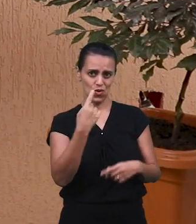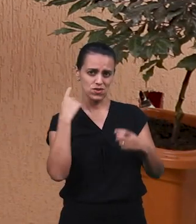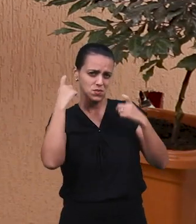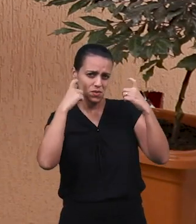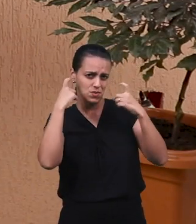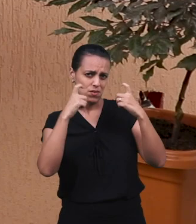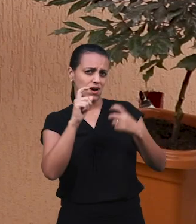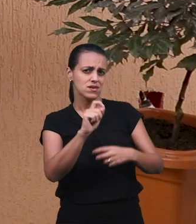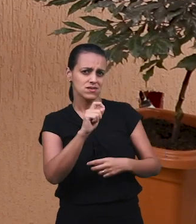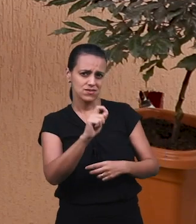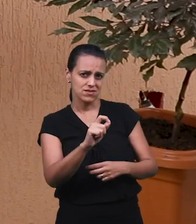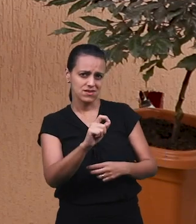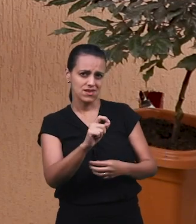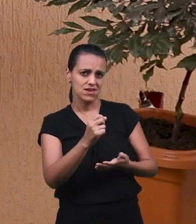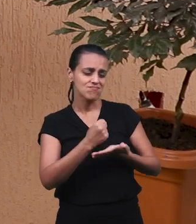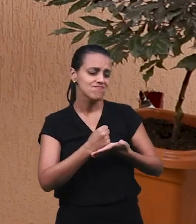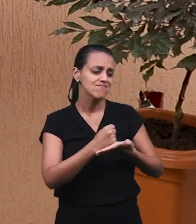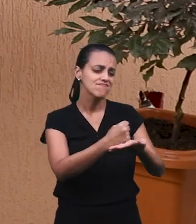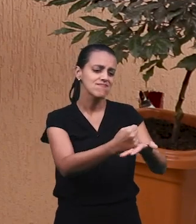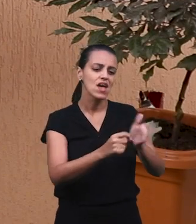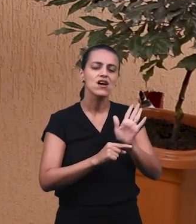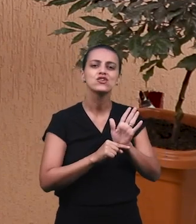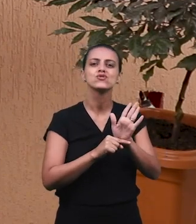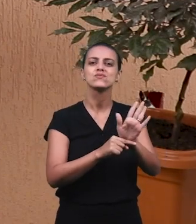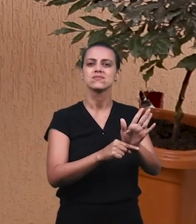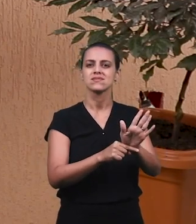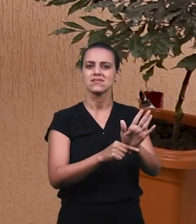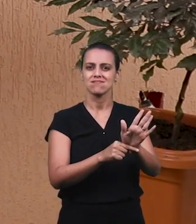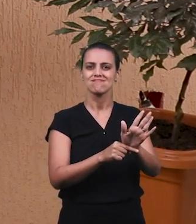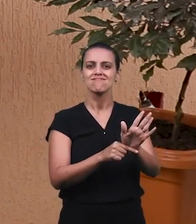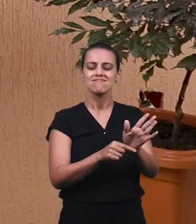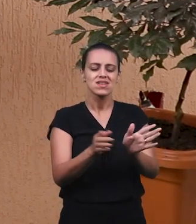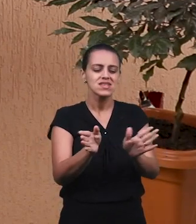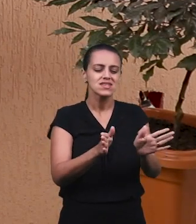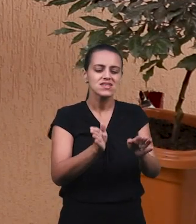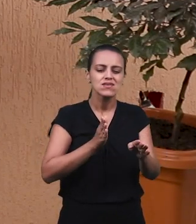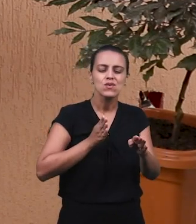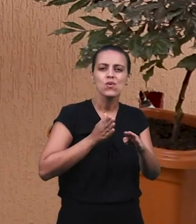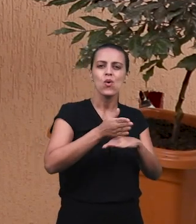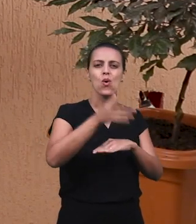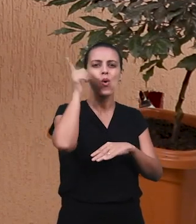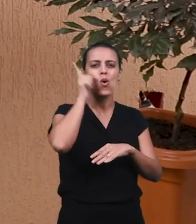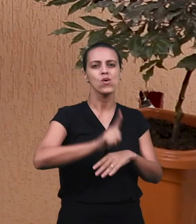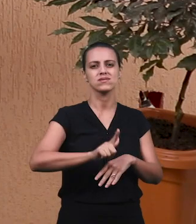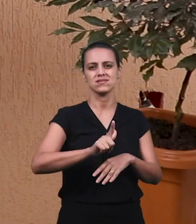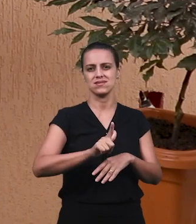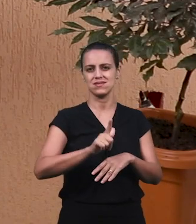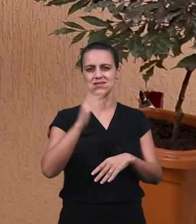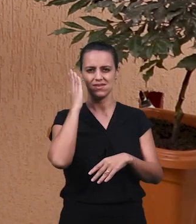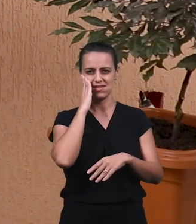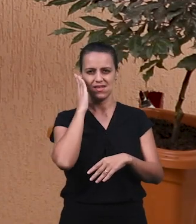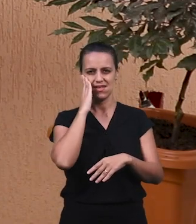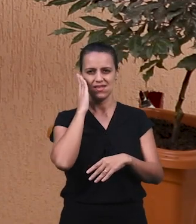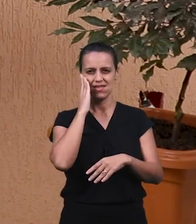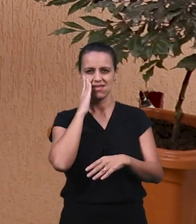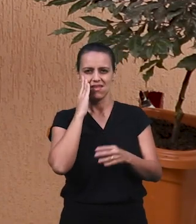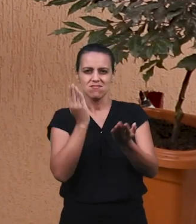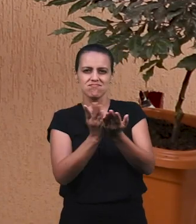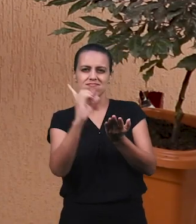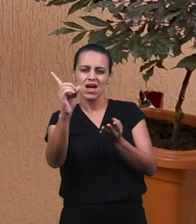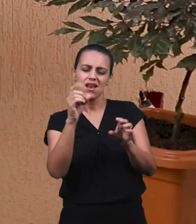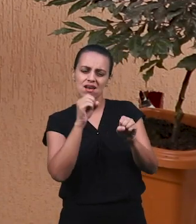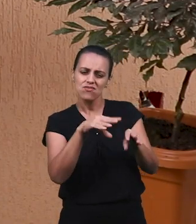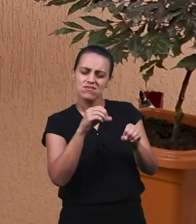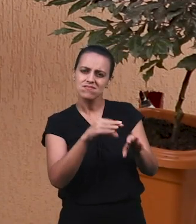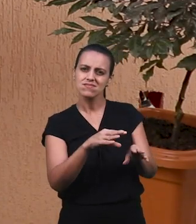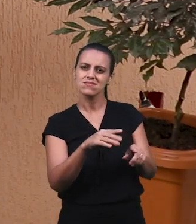préoccupation, c'est donner accessibilité et rendre accessible l'enseignement de la parole en offrant